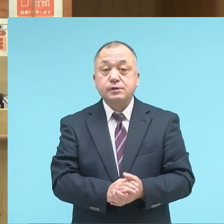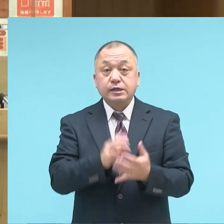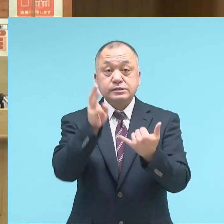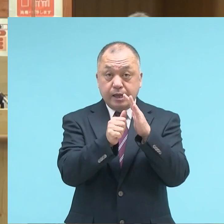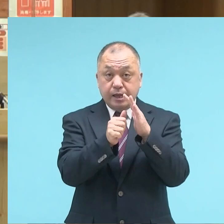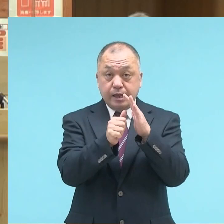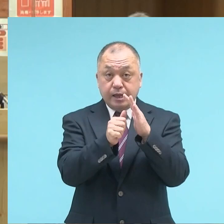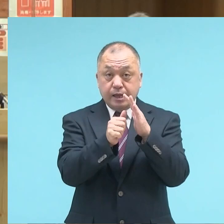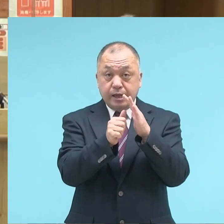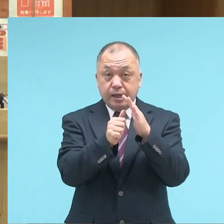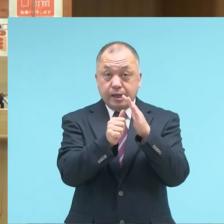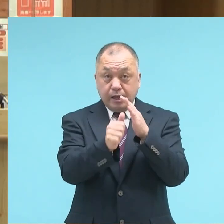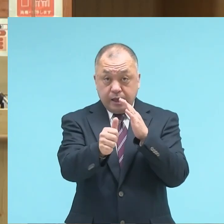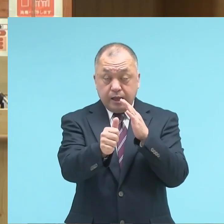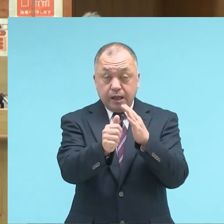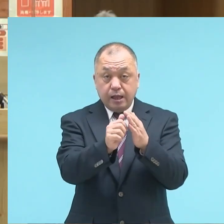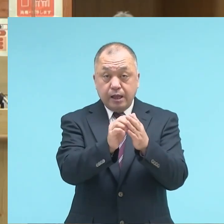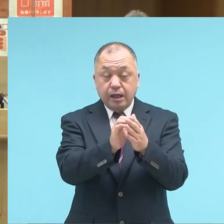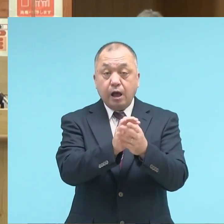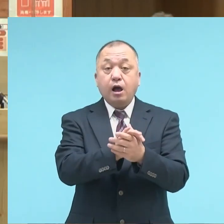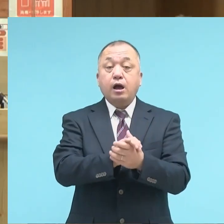災害派遣